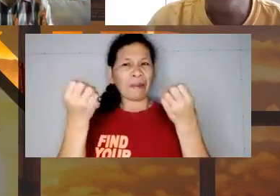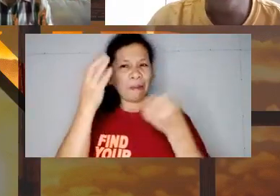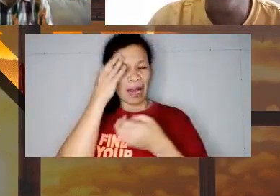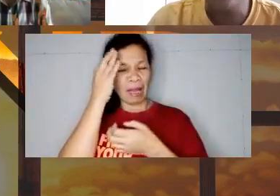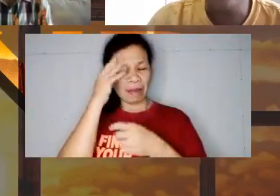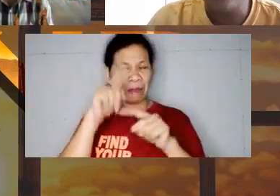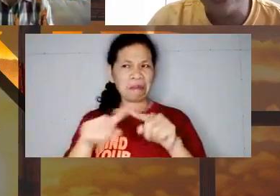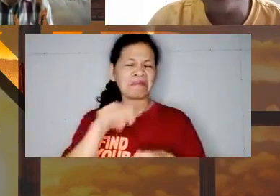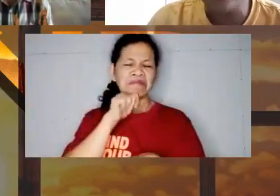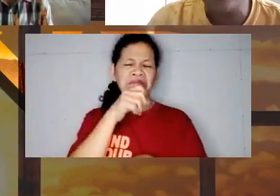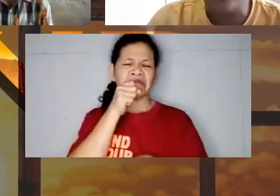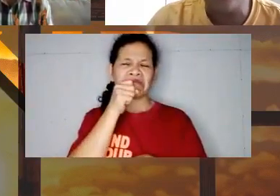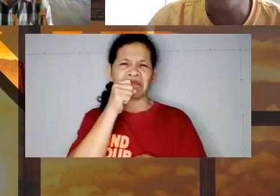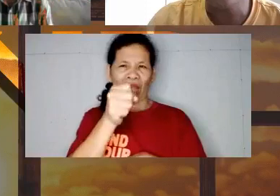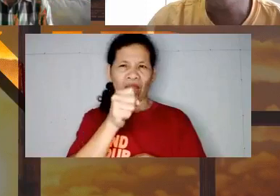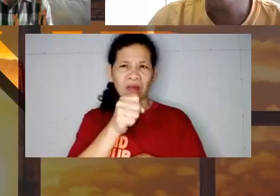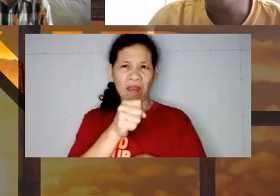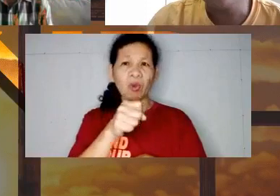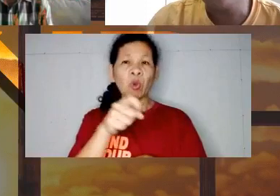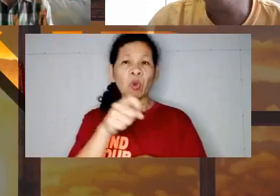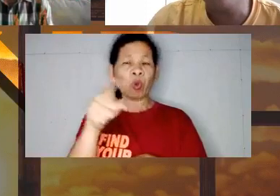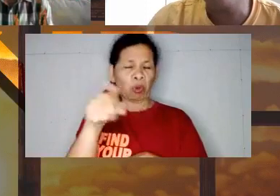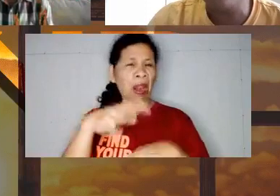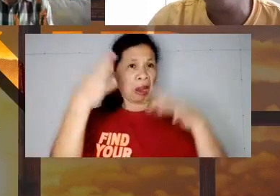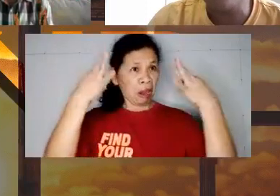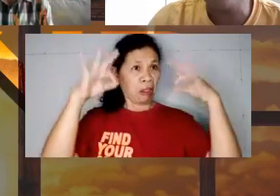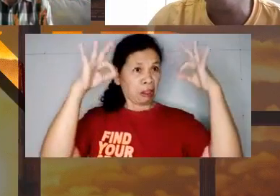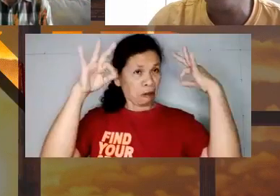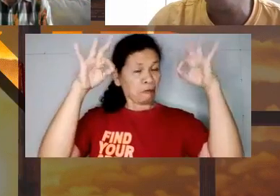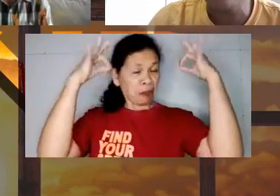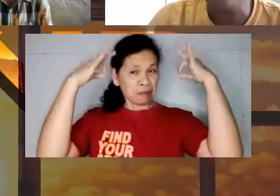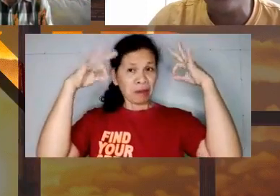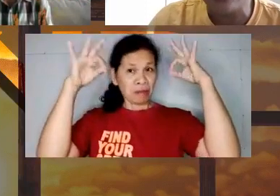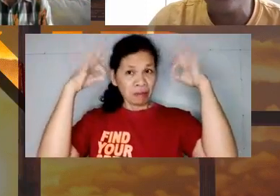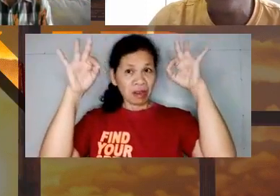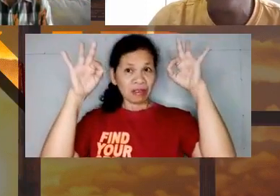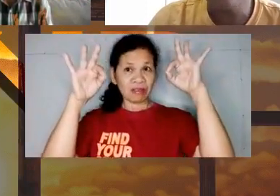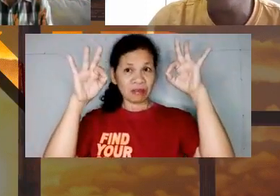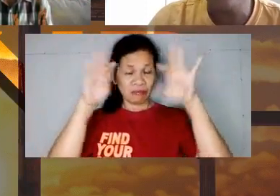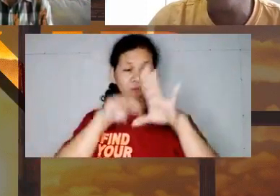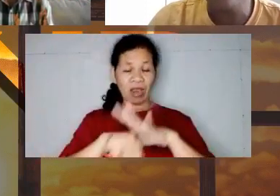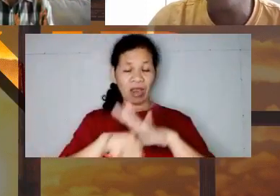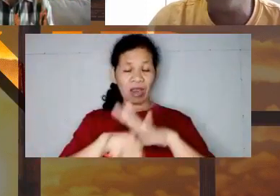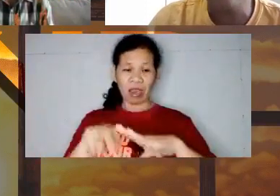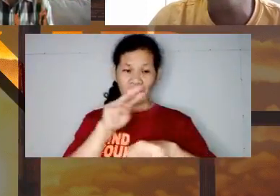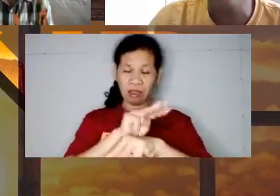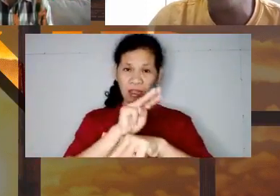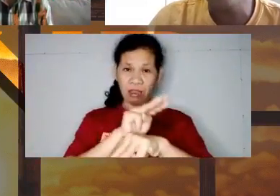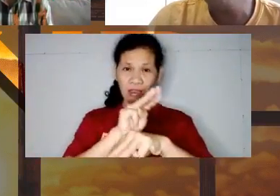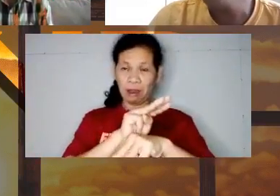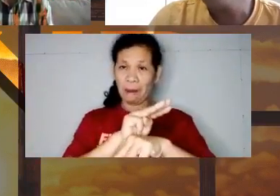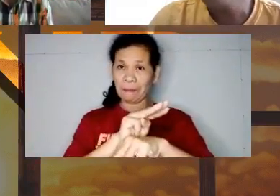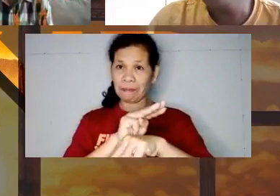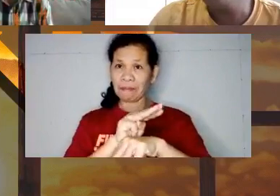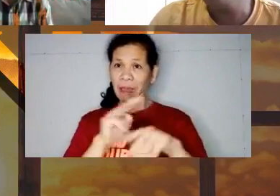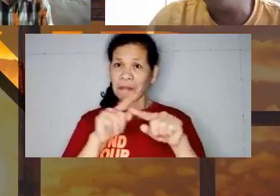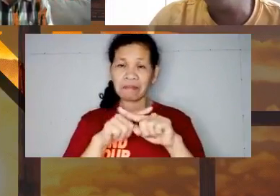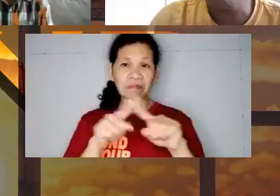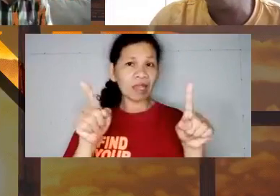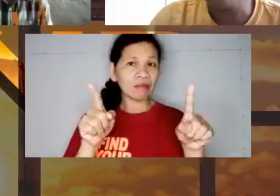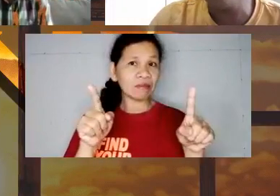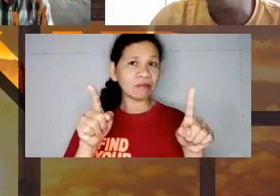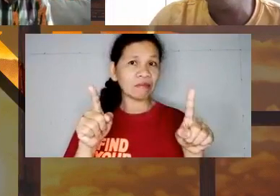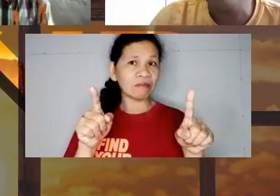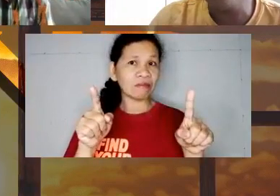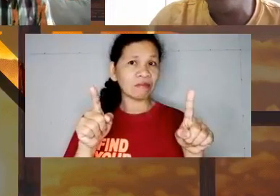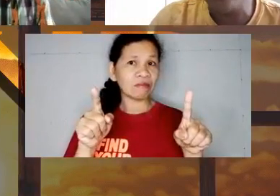kang kilala ka, lalo dito sa internet, sa media ministry, kilalang kilala tayo. Ngunit, hindi naman